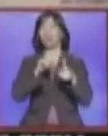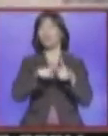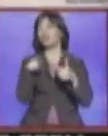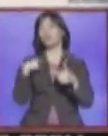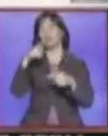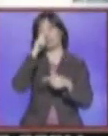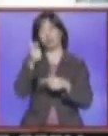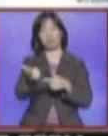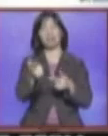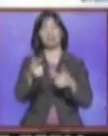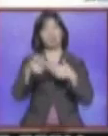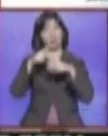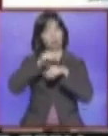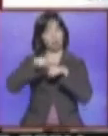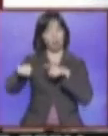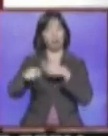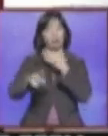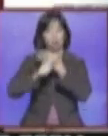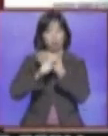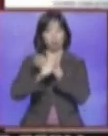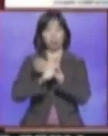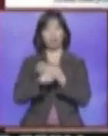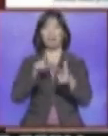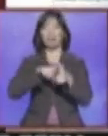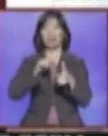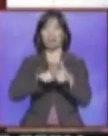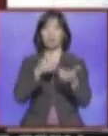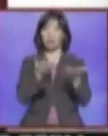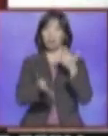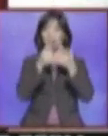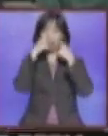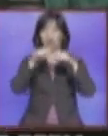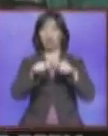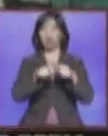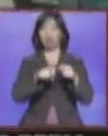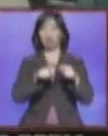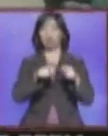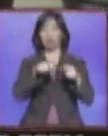i-check muna sa kanilang website kung ano-anong training center ang accredited nila